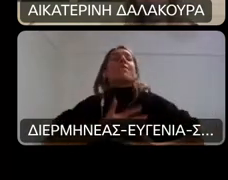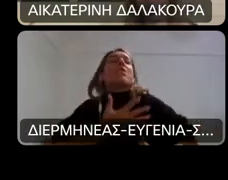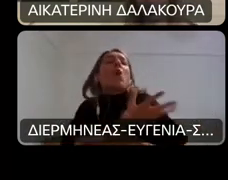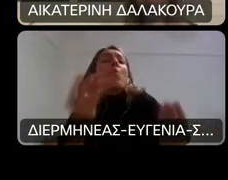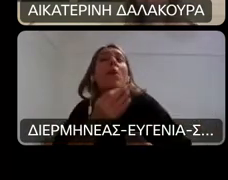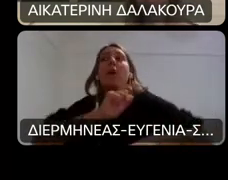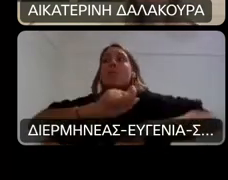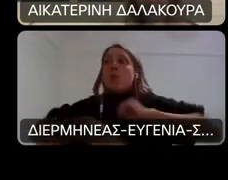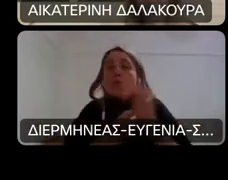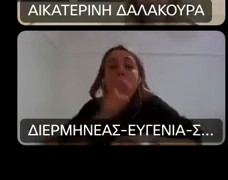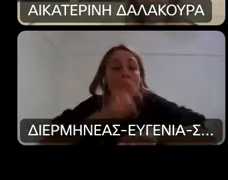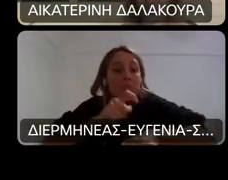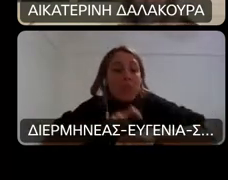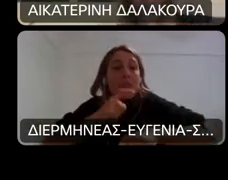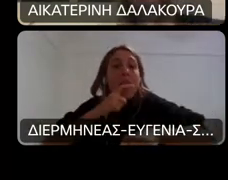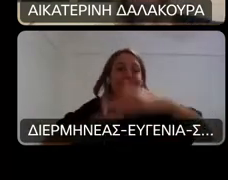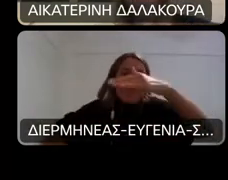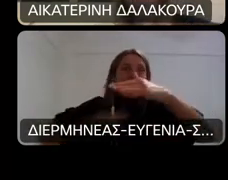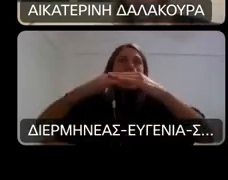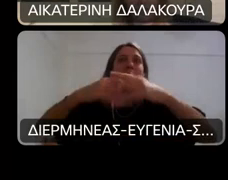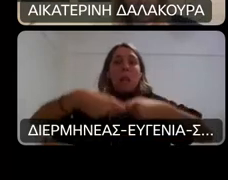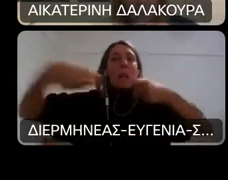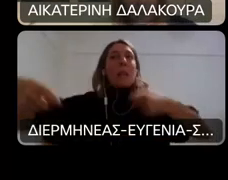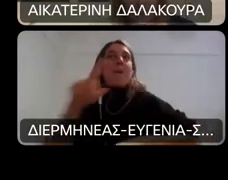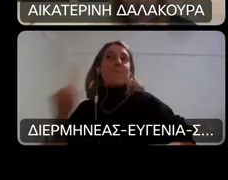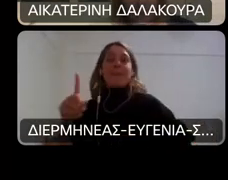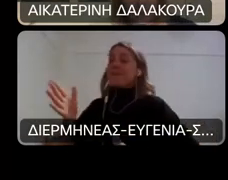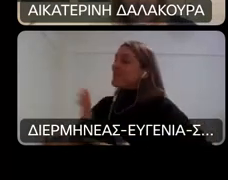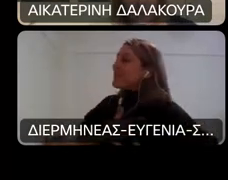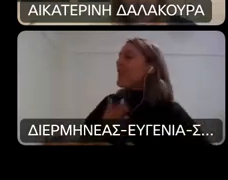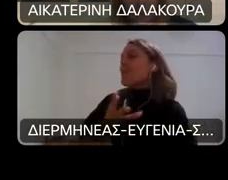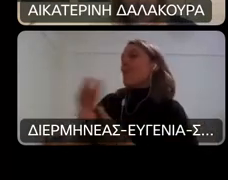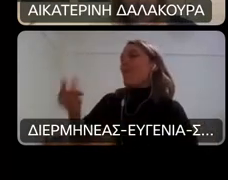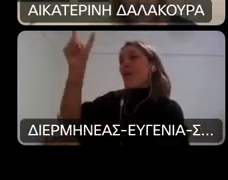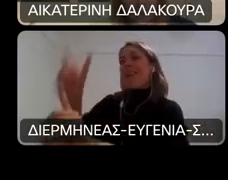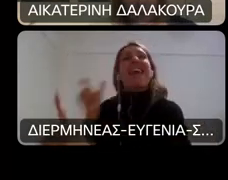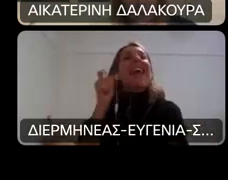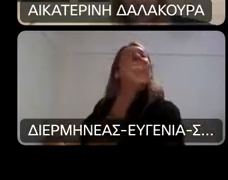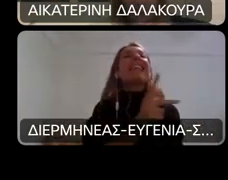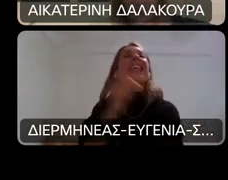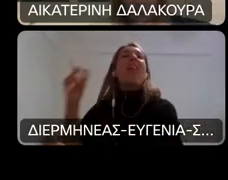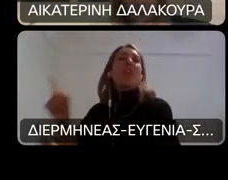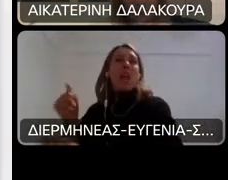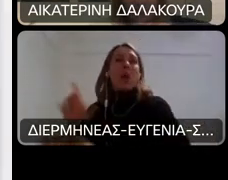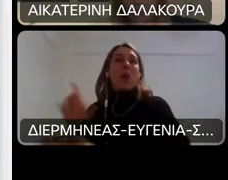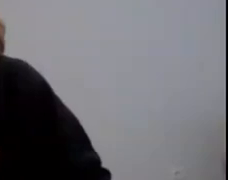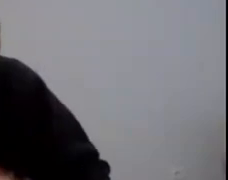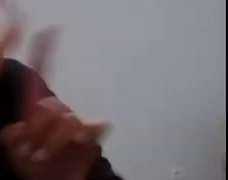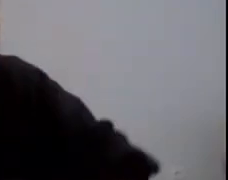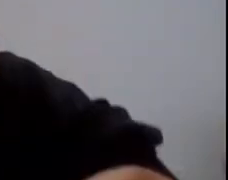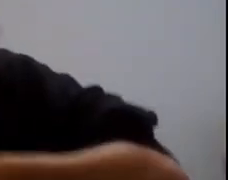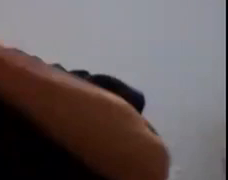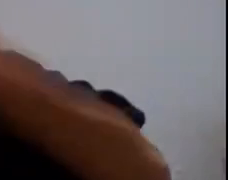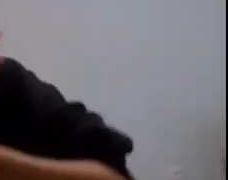είμαι στον χρόνο. Ευχαριστούμε πολύ και εμείς την κυρία Καλακούρα και περνούμε στην τελευταία μας ομιλήτρια, την κυρία